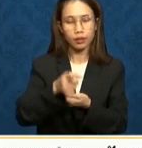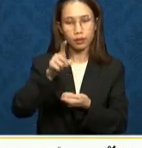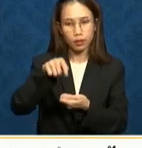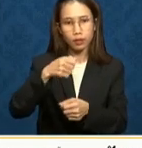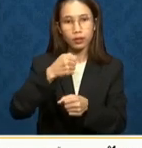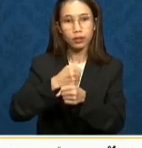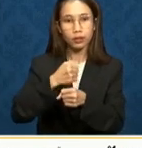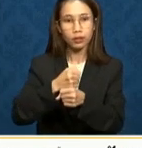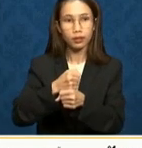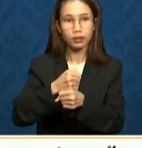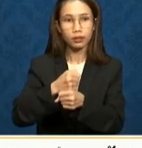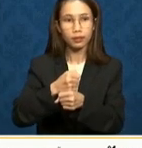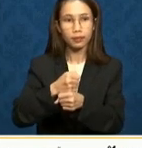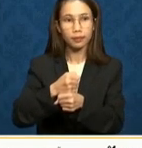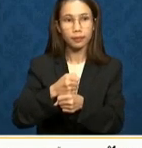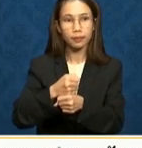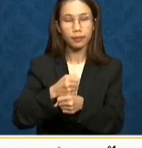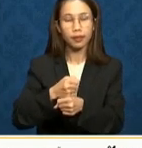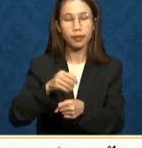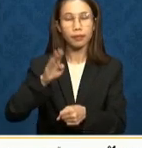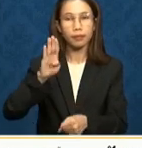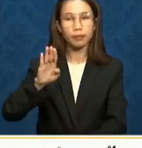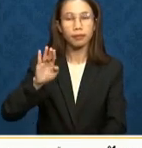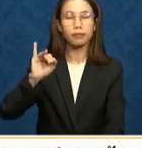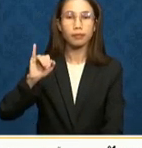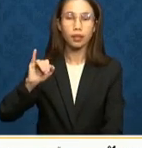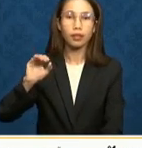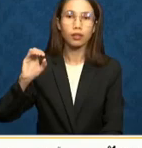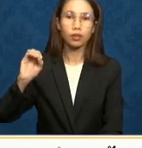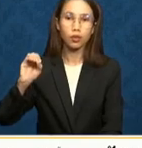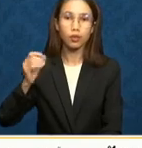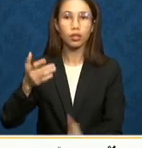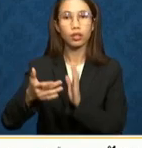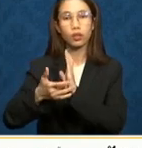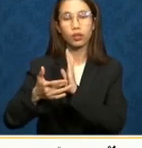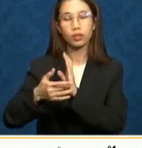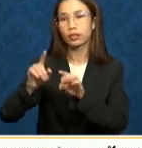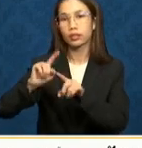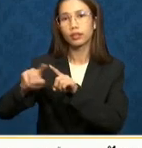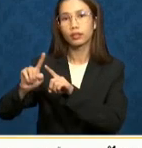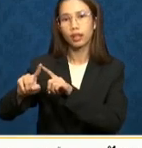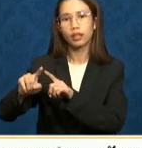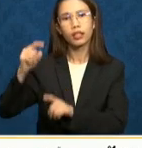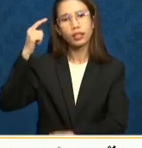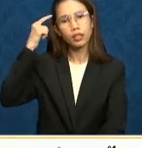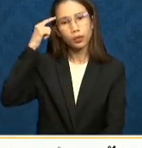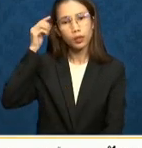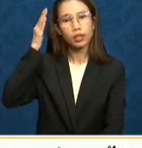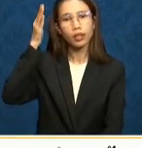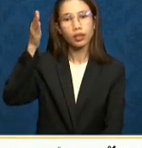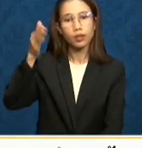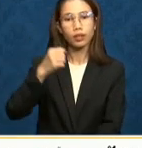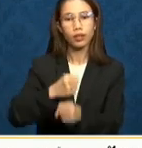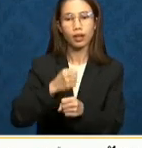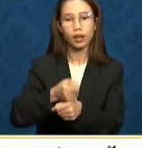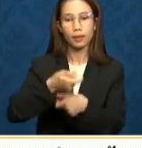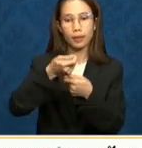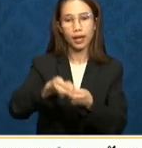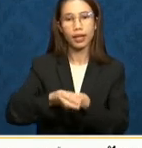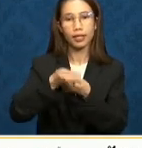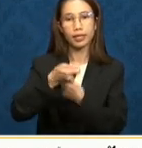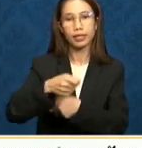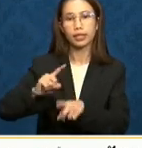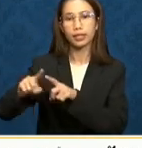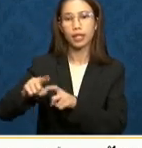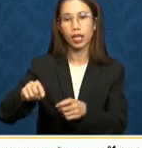างไบโอหรือว่าทางไบโอเทคโนโลยีอีกหน่อยท่านคงจะได้สังเกตว่าพืชผลเกษตรของเราไม่ว่าจะเ